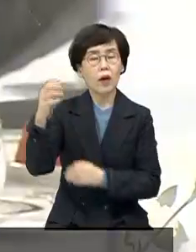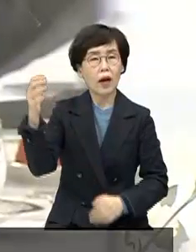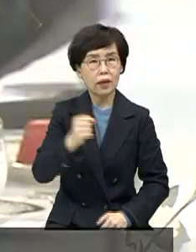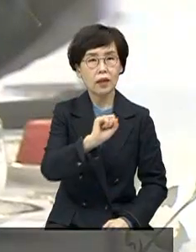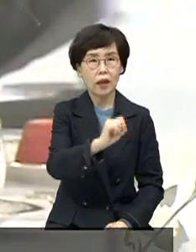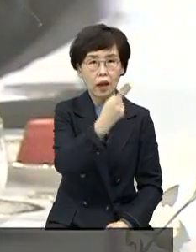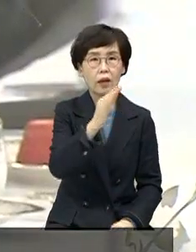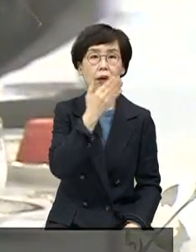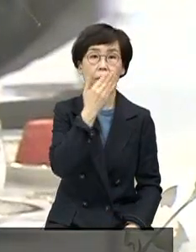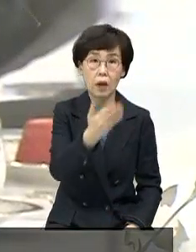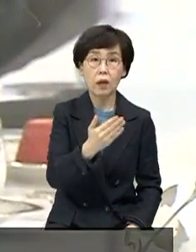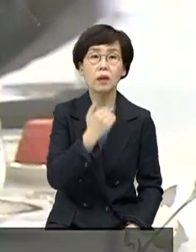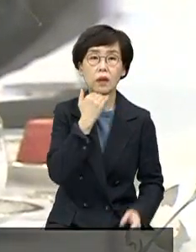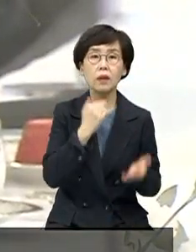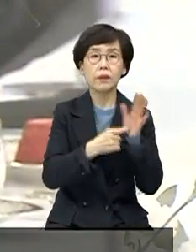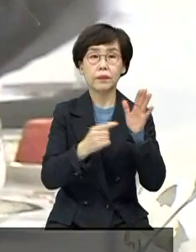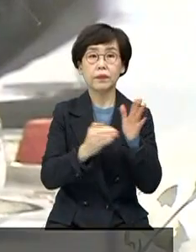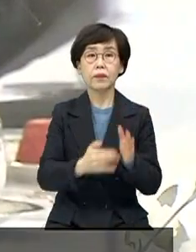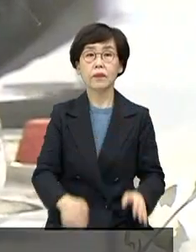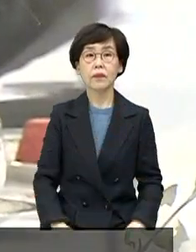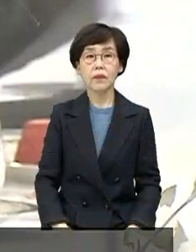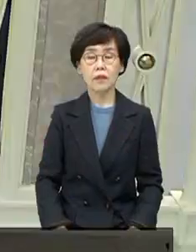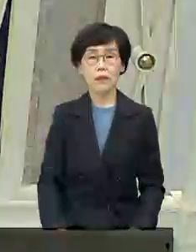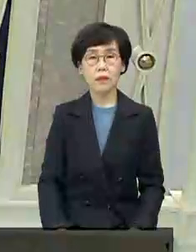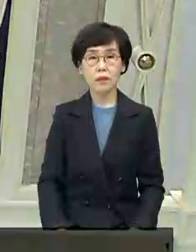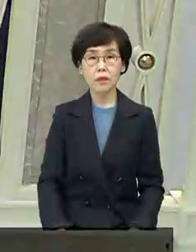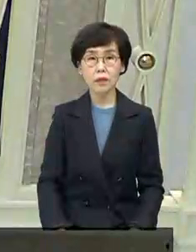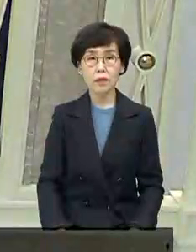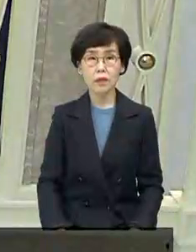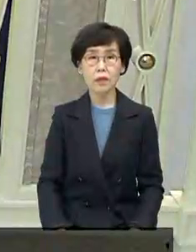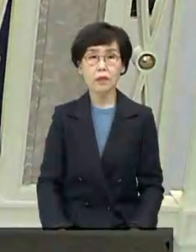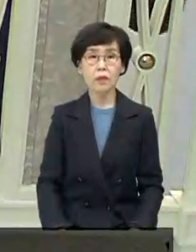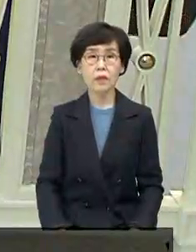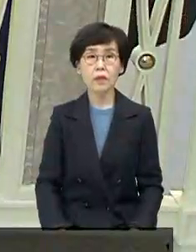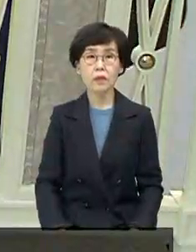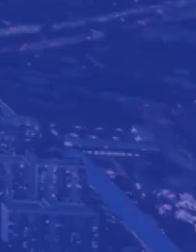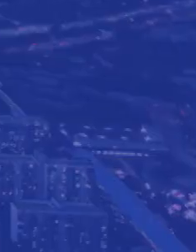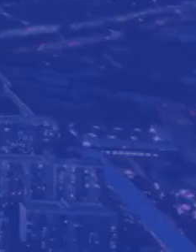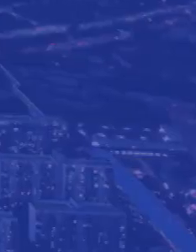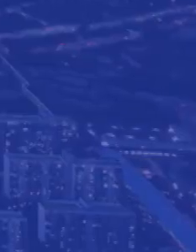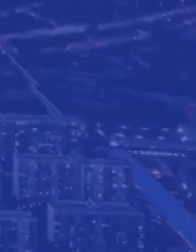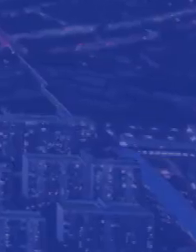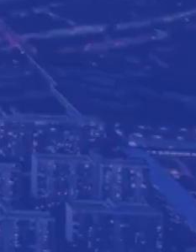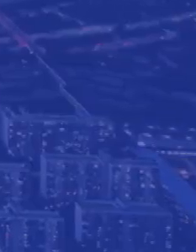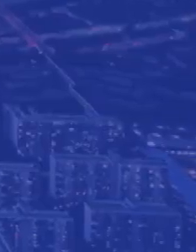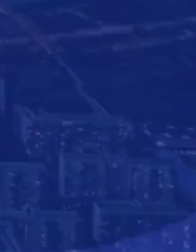기대하고 있다고 말했습니다. SBS 정윤식입니다.